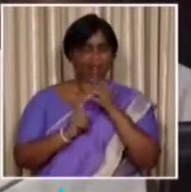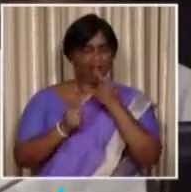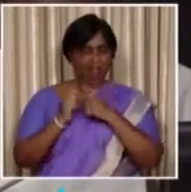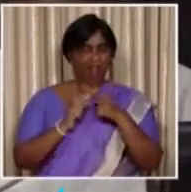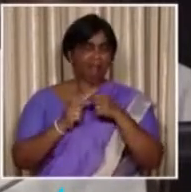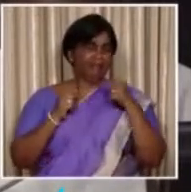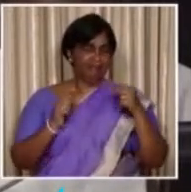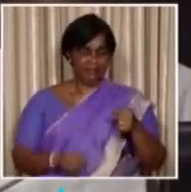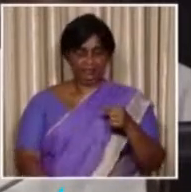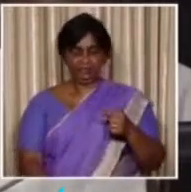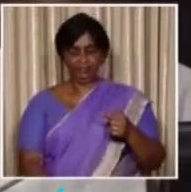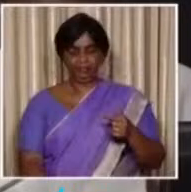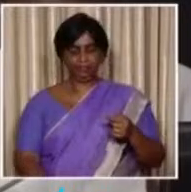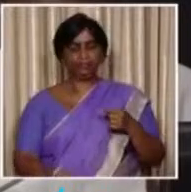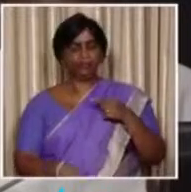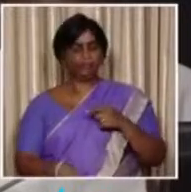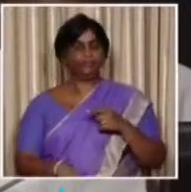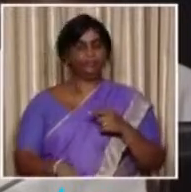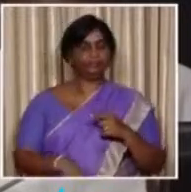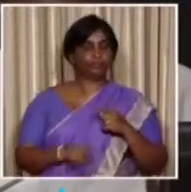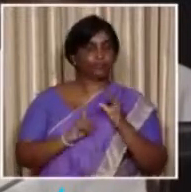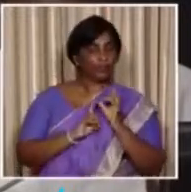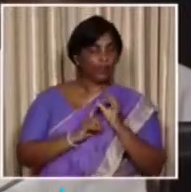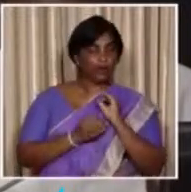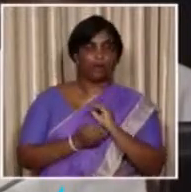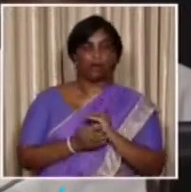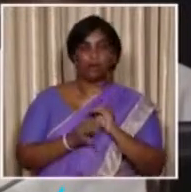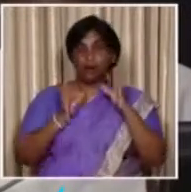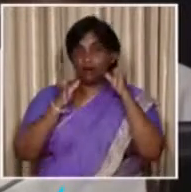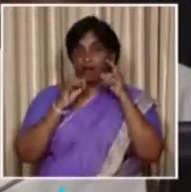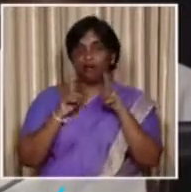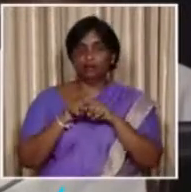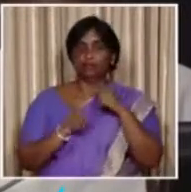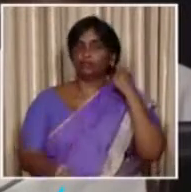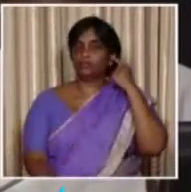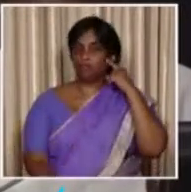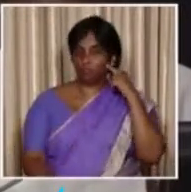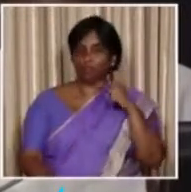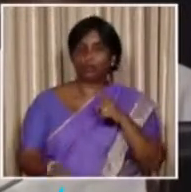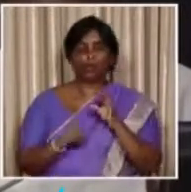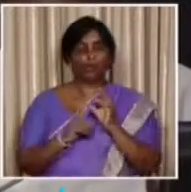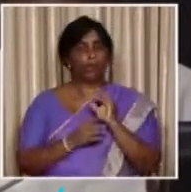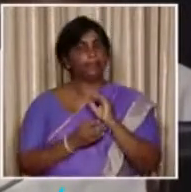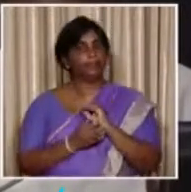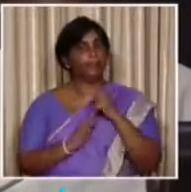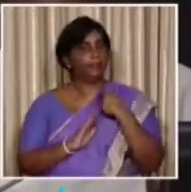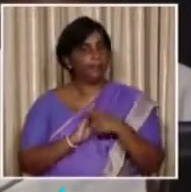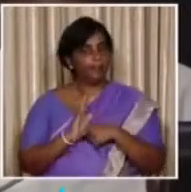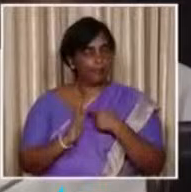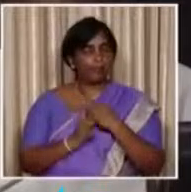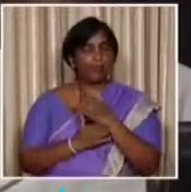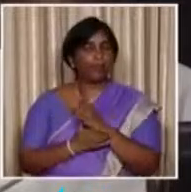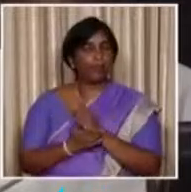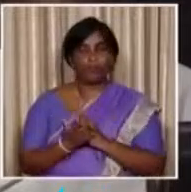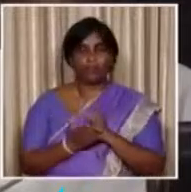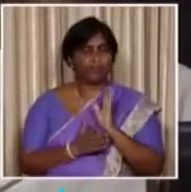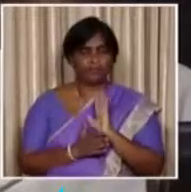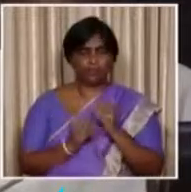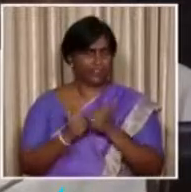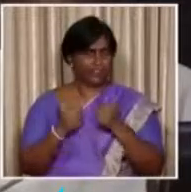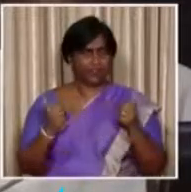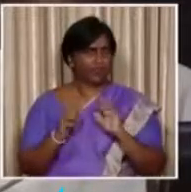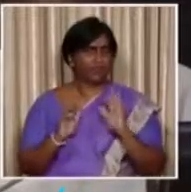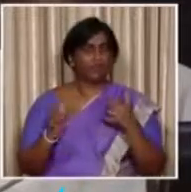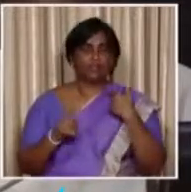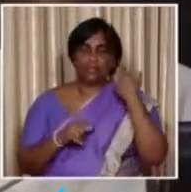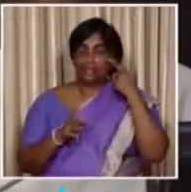පුද්ගලීකරණයට එරෙහි වීම ඒ කියන්නේ පුද්ගලික අංශයේ ගෝණි බිල්ලෙක් විදිහට තමයි හිතන්නේ. පුද්ගලික අංශය මේ රටේ කොටසක් නෙවෙයි. එහෙම